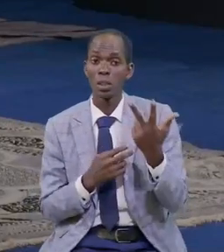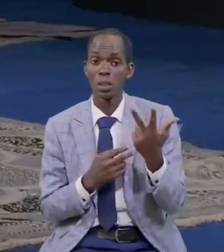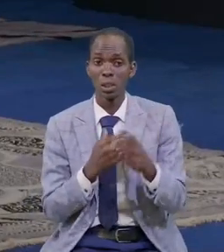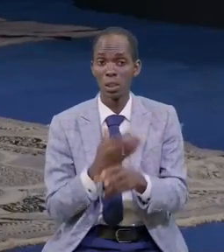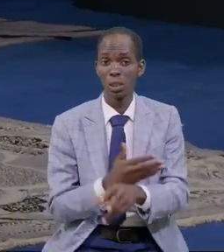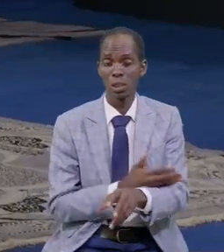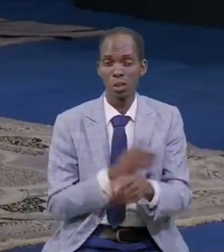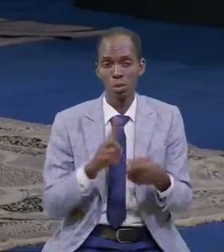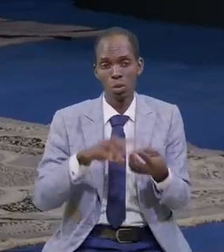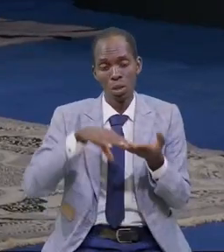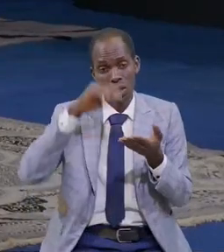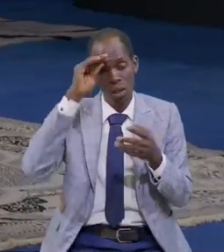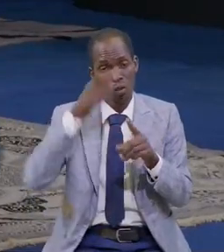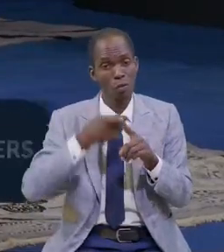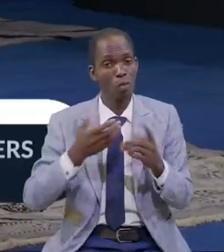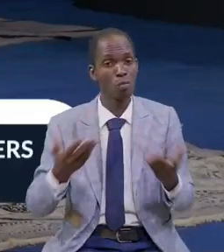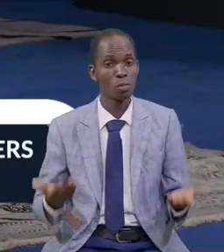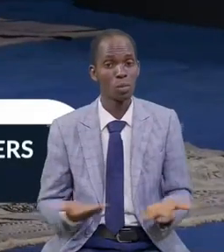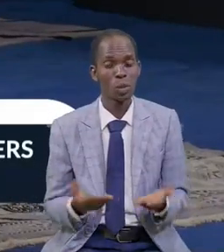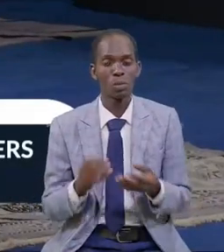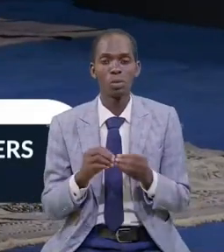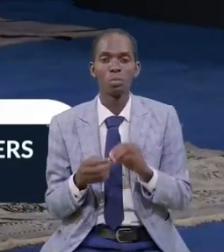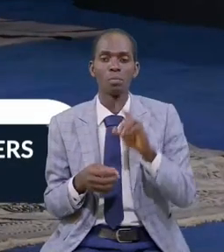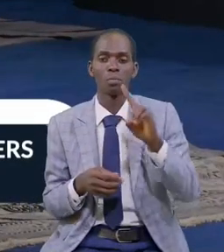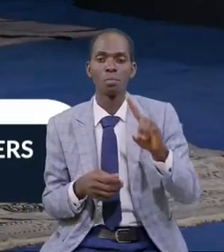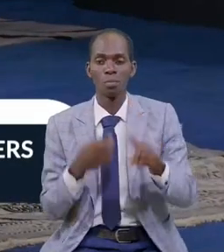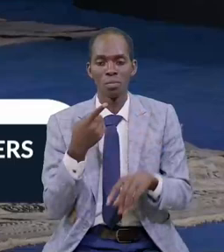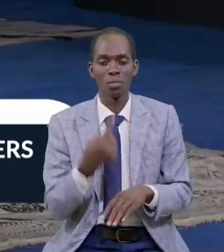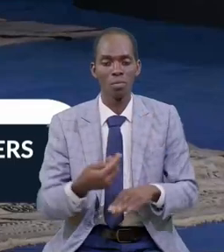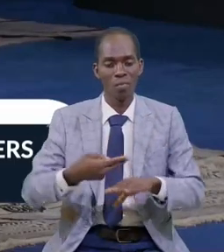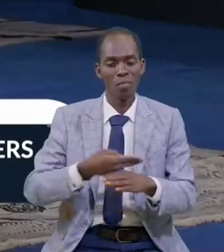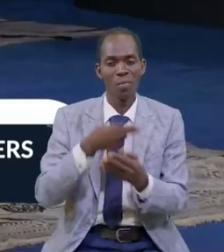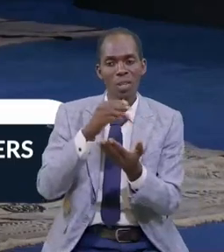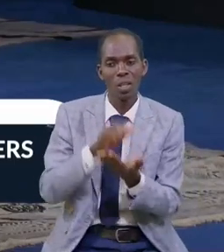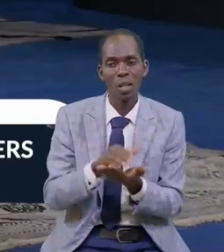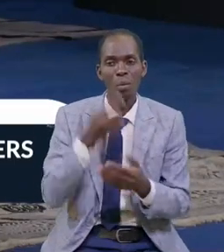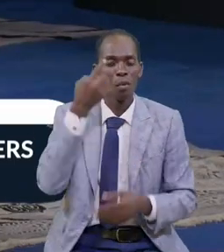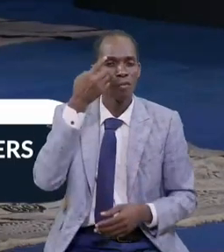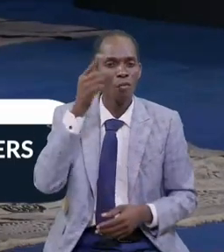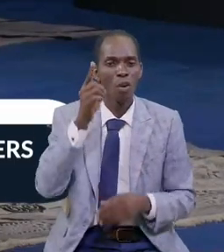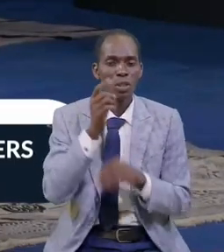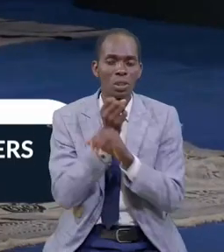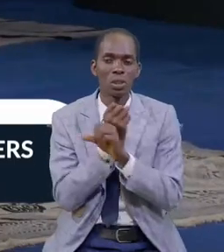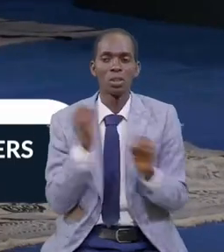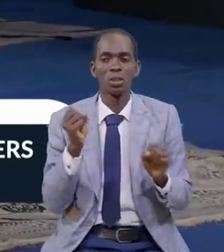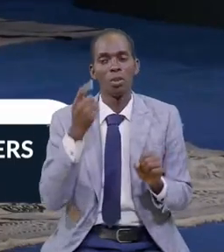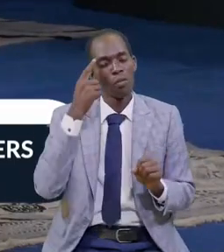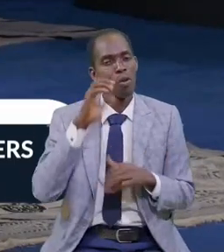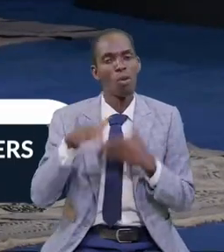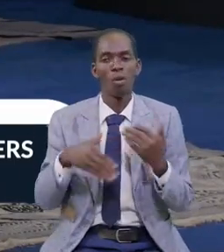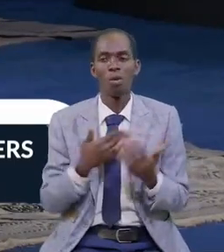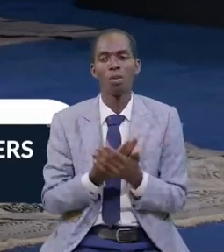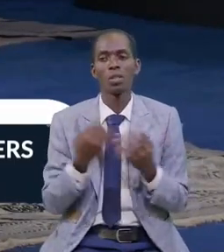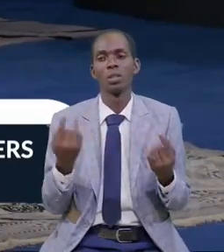trois sessions ici numéro 1 l'agneau pour le salut de tous les